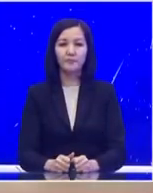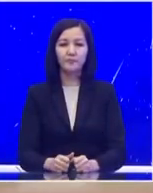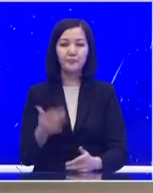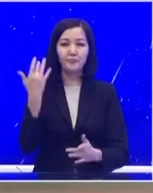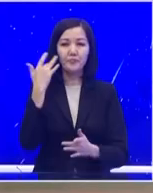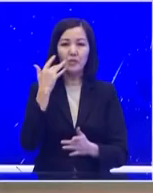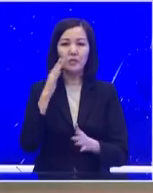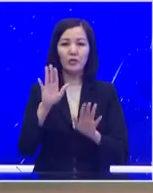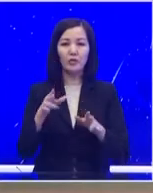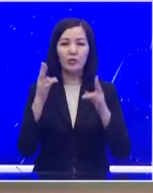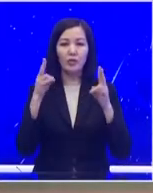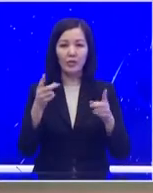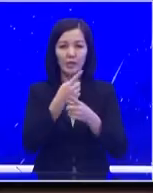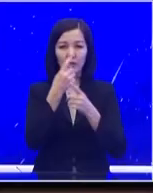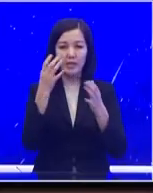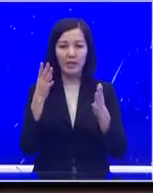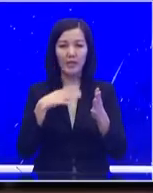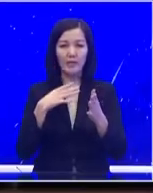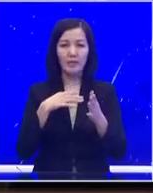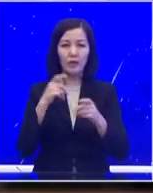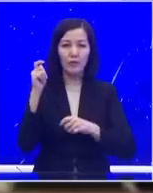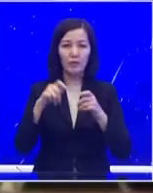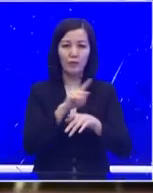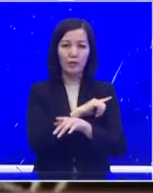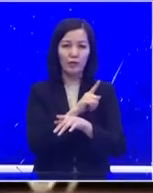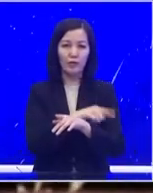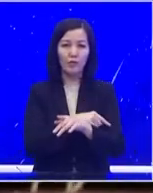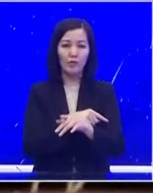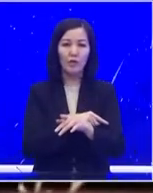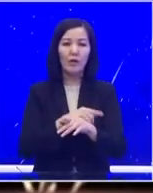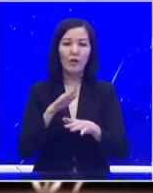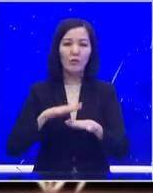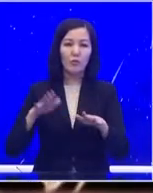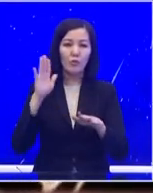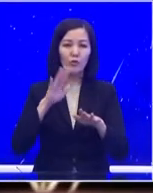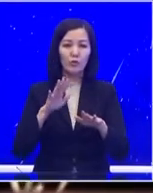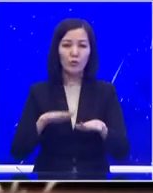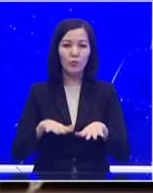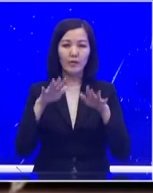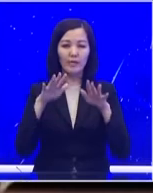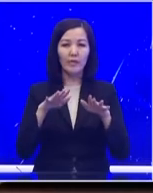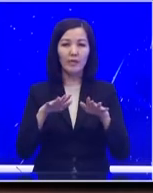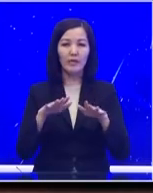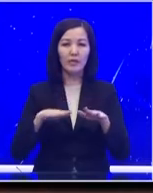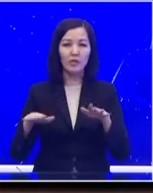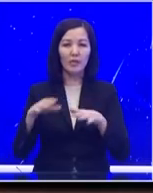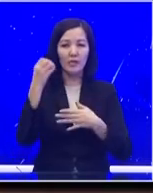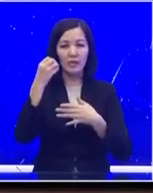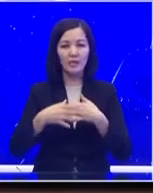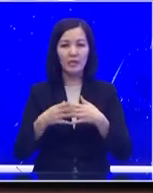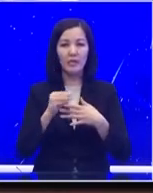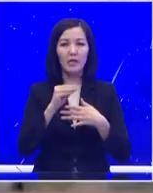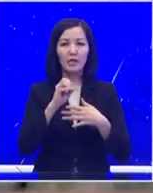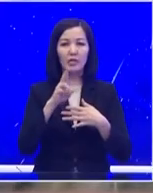Ақшта төтенше жағдай жарияланды. Оған елдегі нөсер жауын себеп, салдарынан өңірді су басқан. Әсіресе штат астанасы